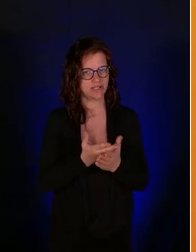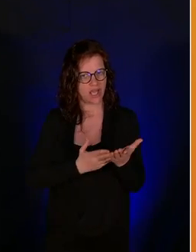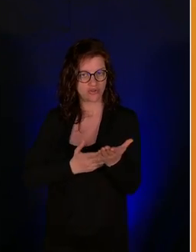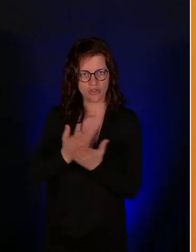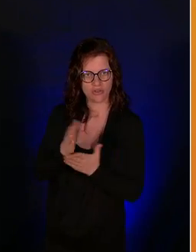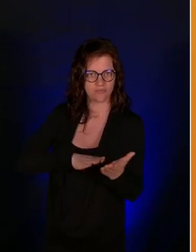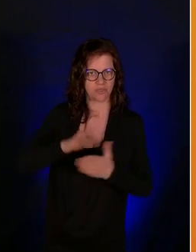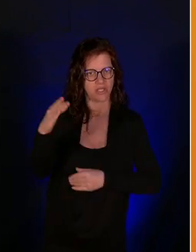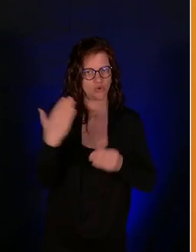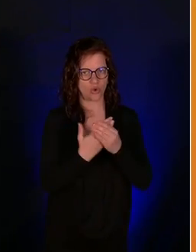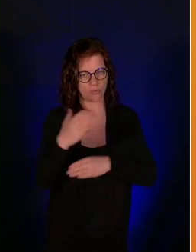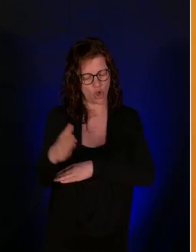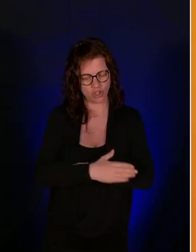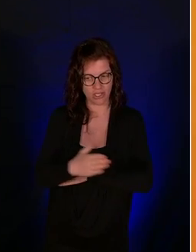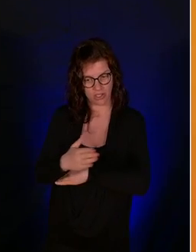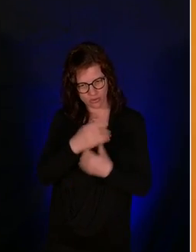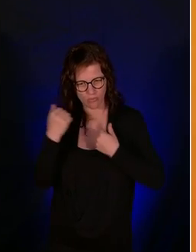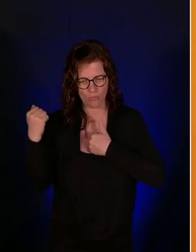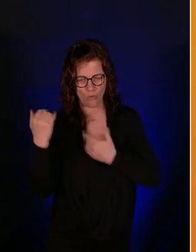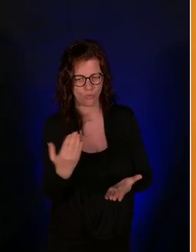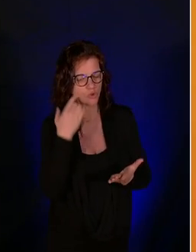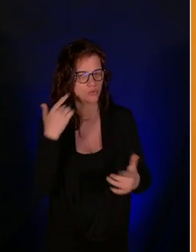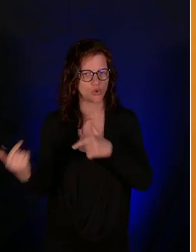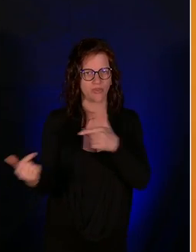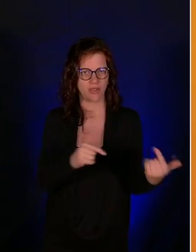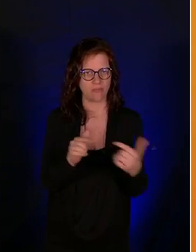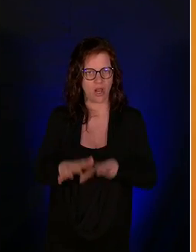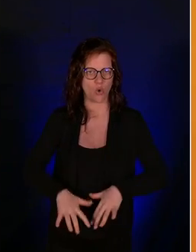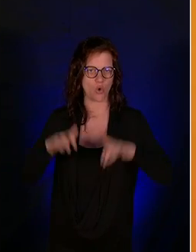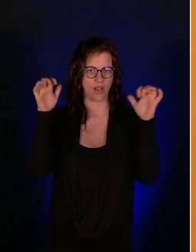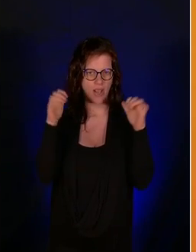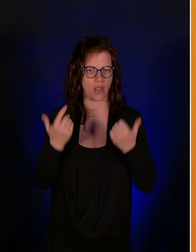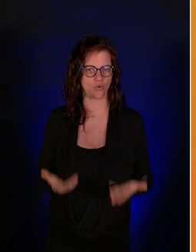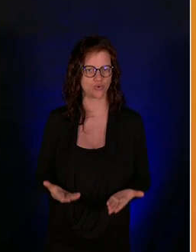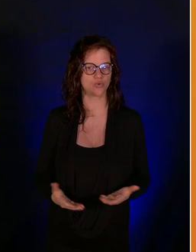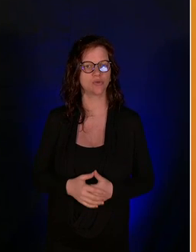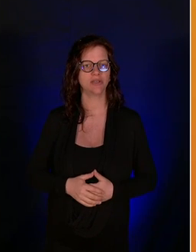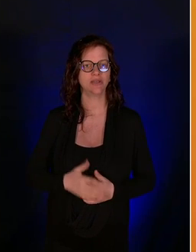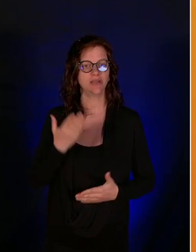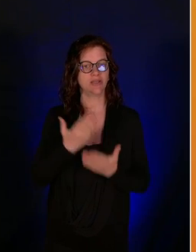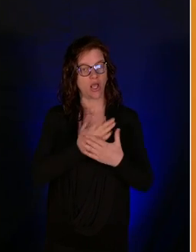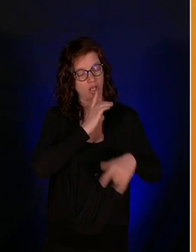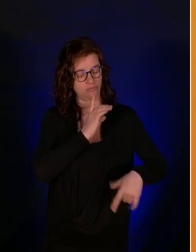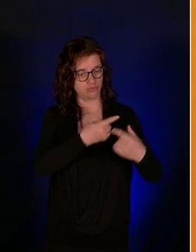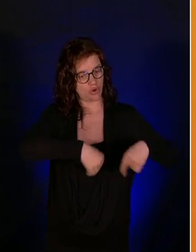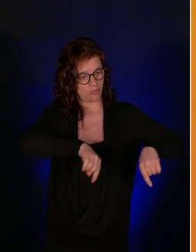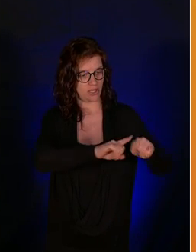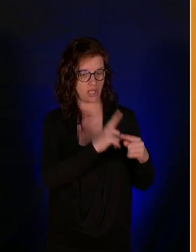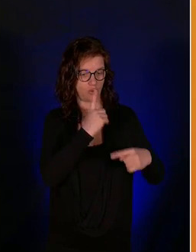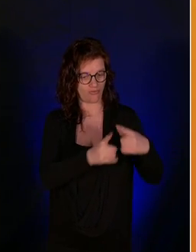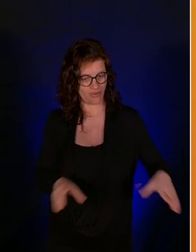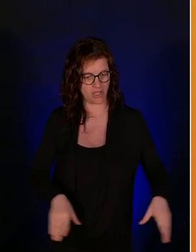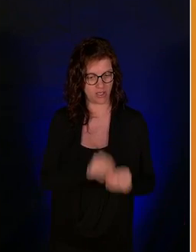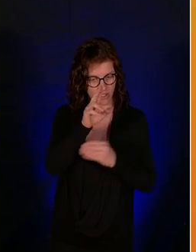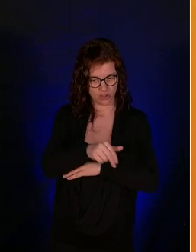d'orientation que nous soumettons au débat du Congrès. C'est le Comité confédéral national des 29